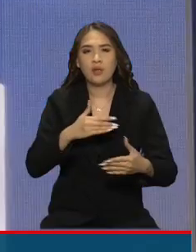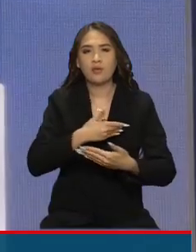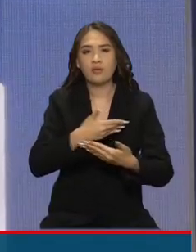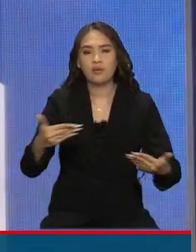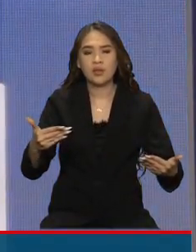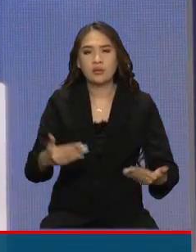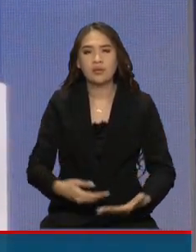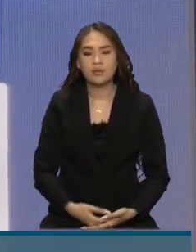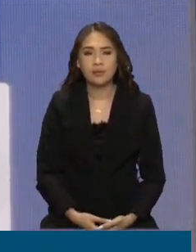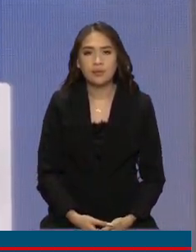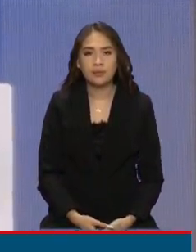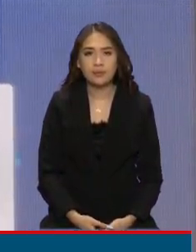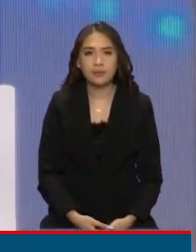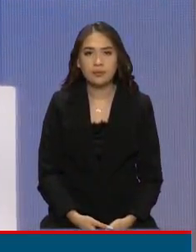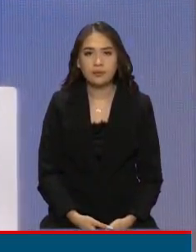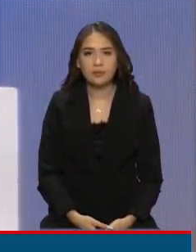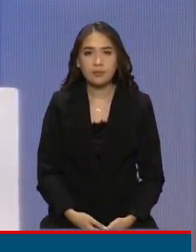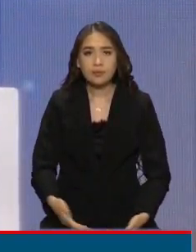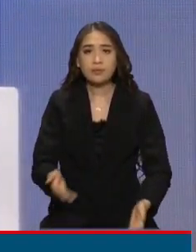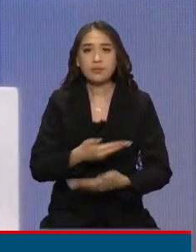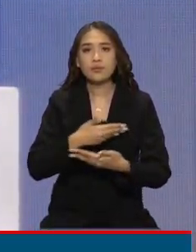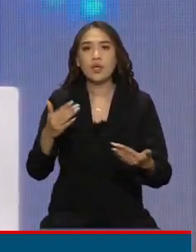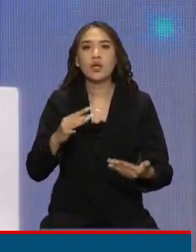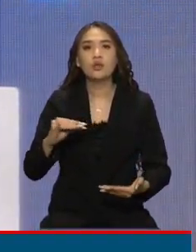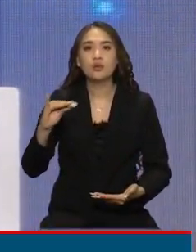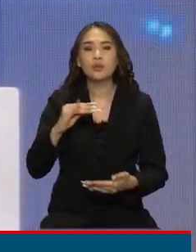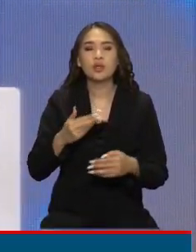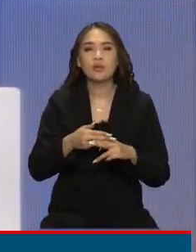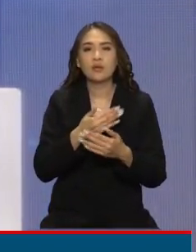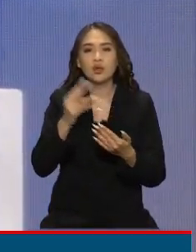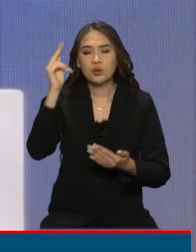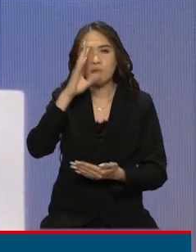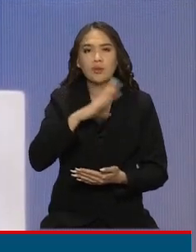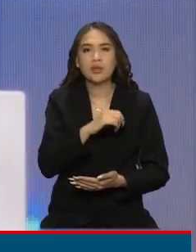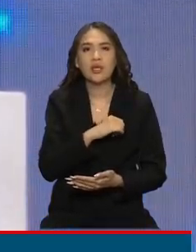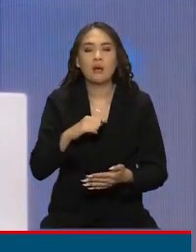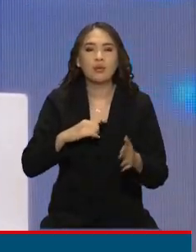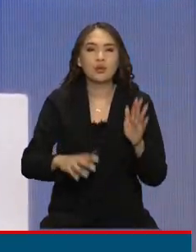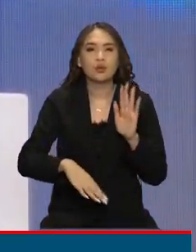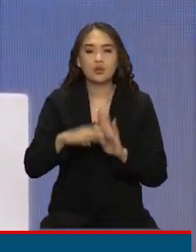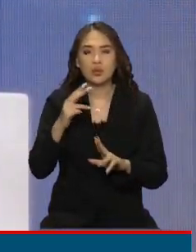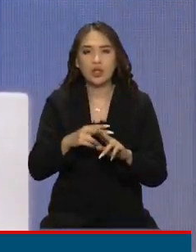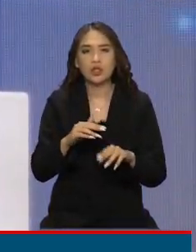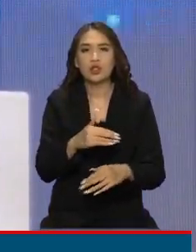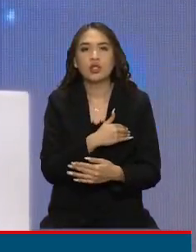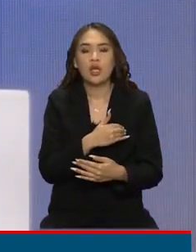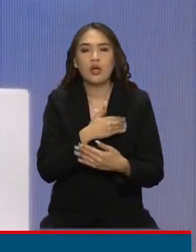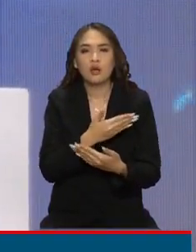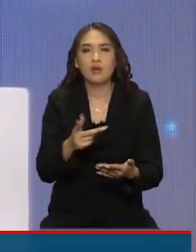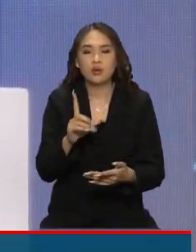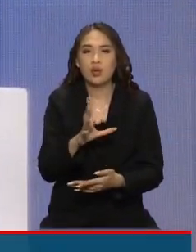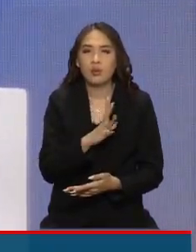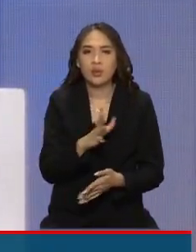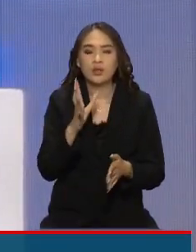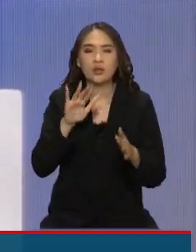ведомства. Поздравляем с юбилеем. Ваше учебное заведение считается одним из лучших. Желаем вам дальнейших успехов в сфере